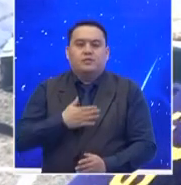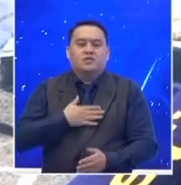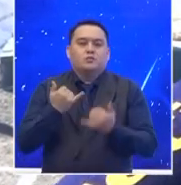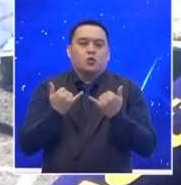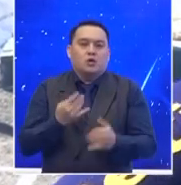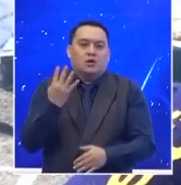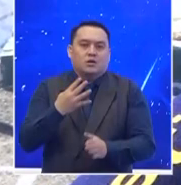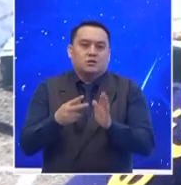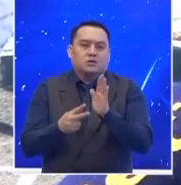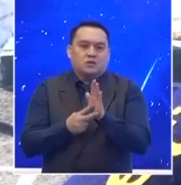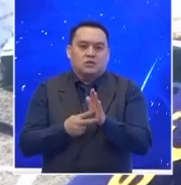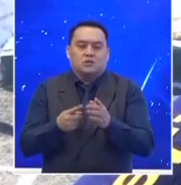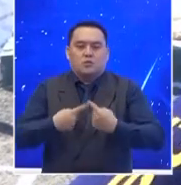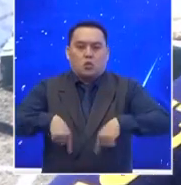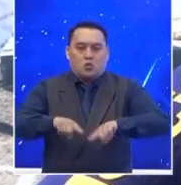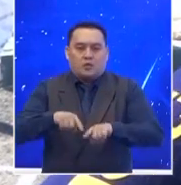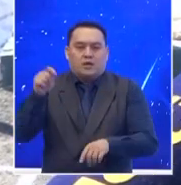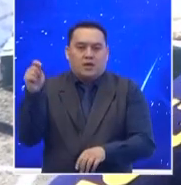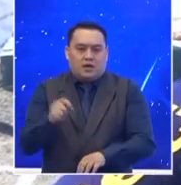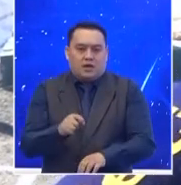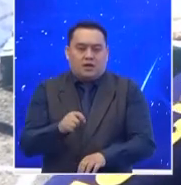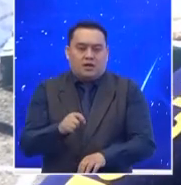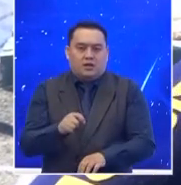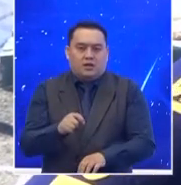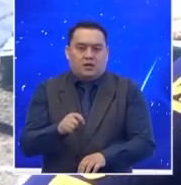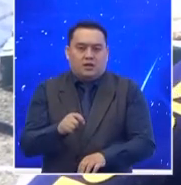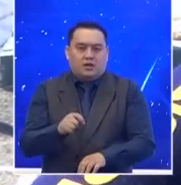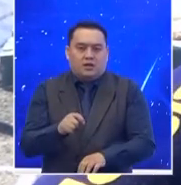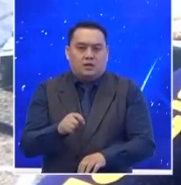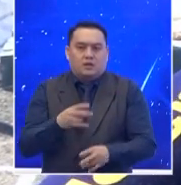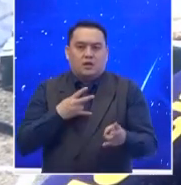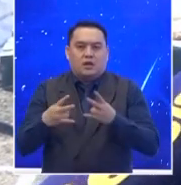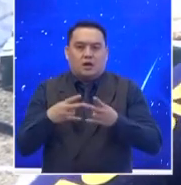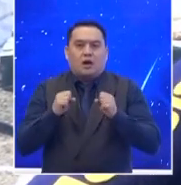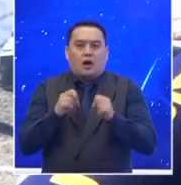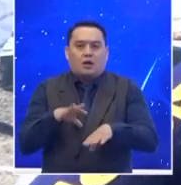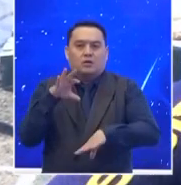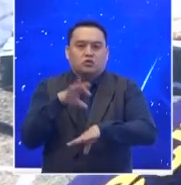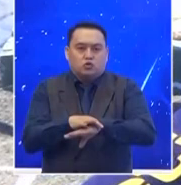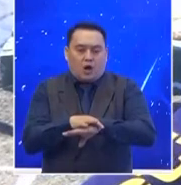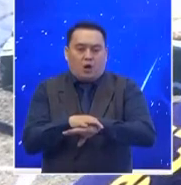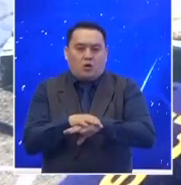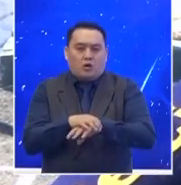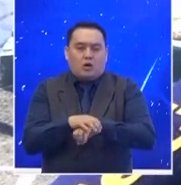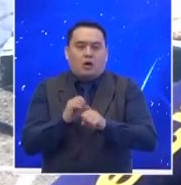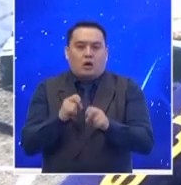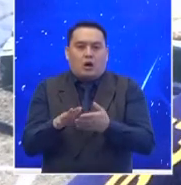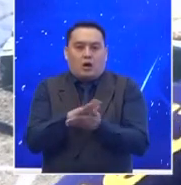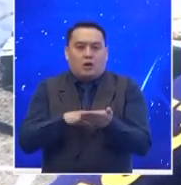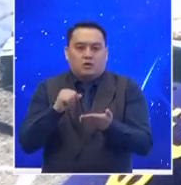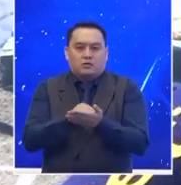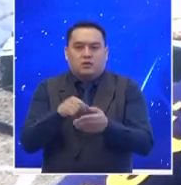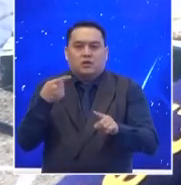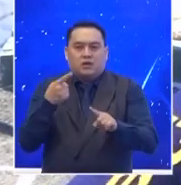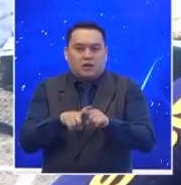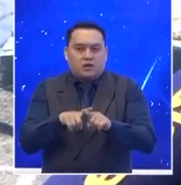48-386 әскери бөліміне келдік. Бізге кіргеннен террористерді қалай ұстауды және де олардың